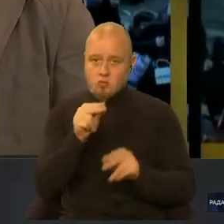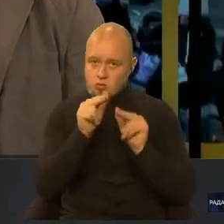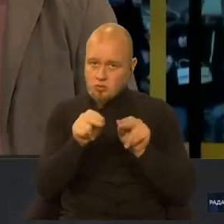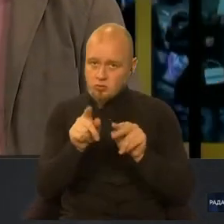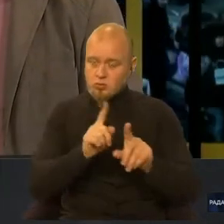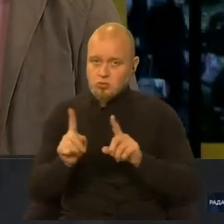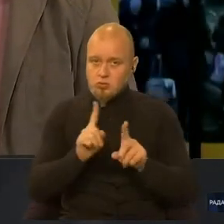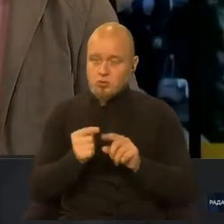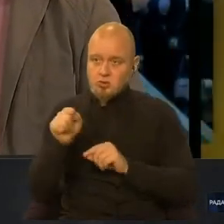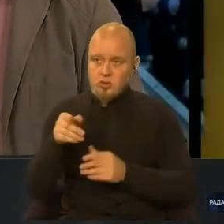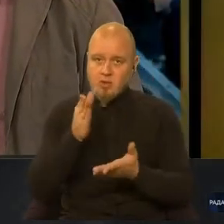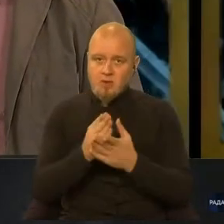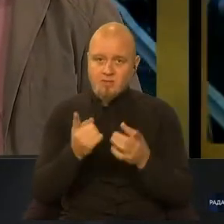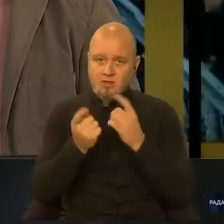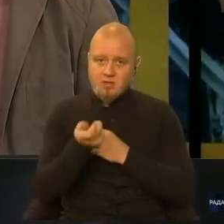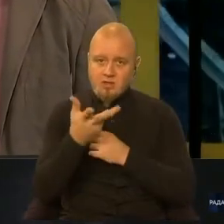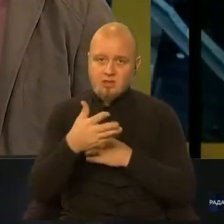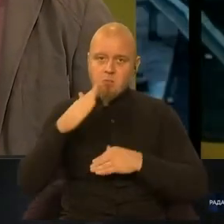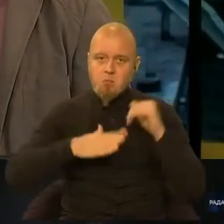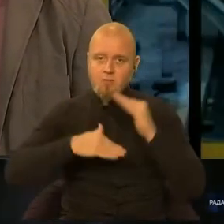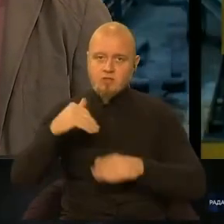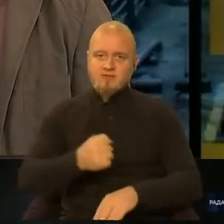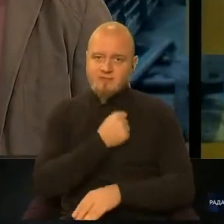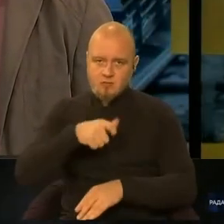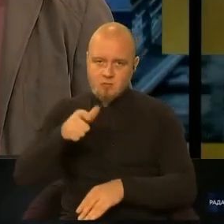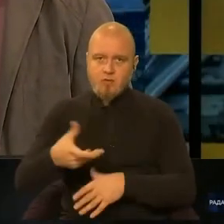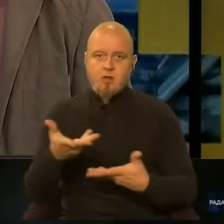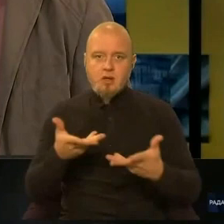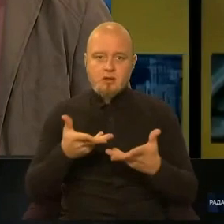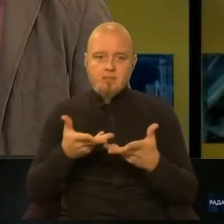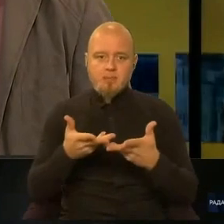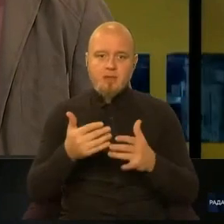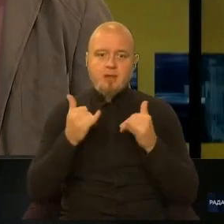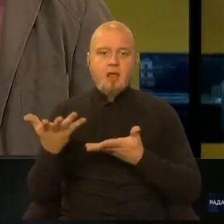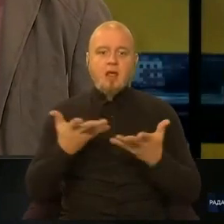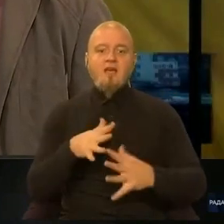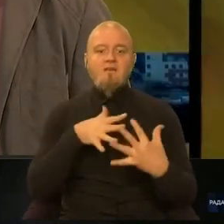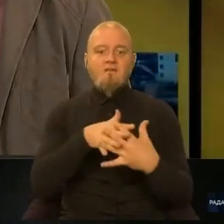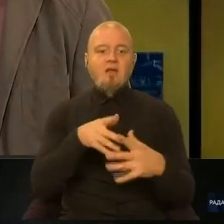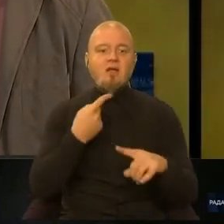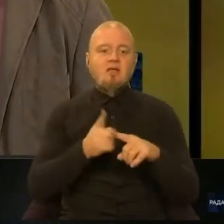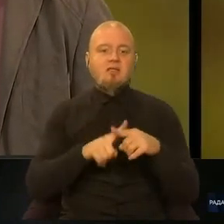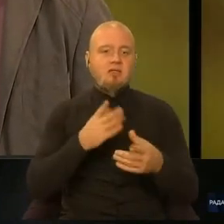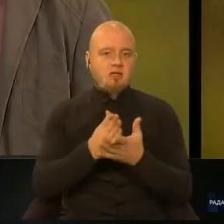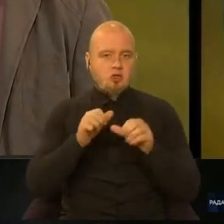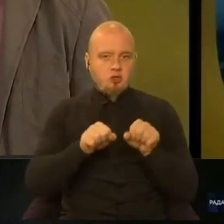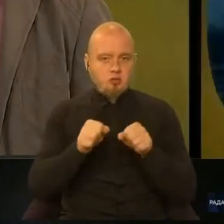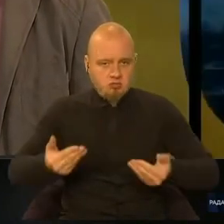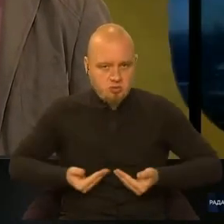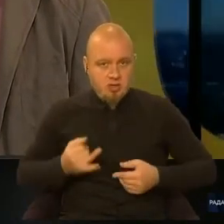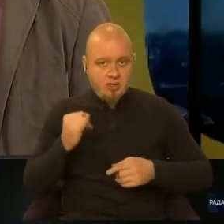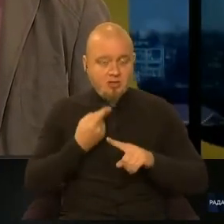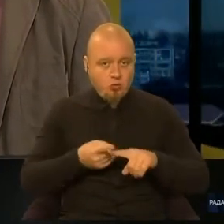що там є велика кількість професійних військових, для яких війна – це є спосіб життя. І